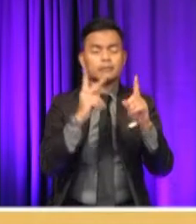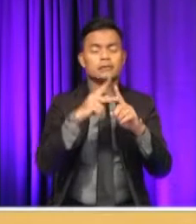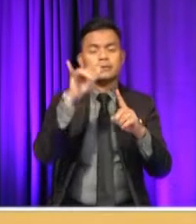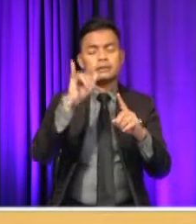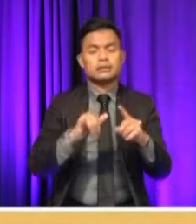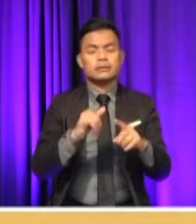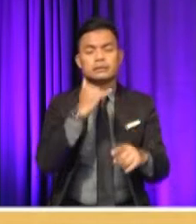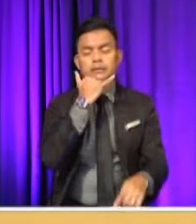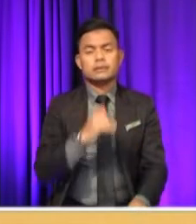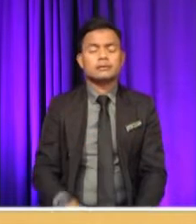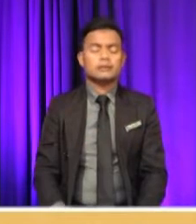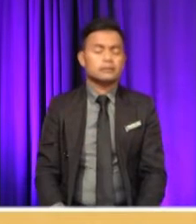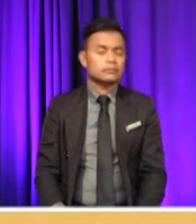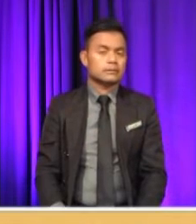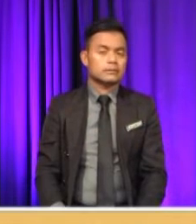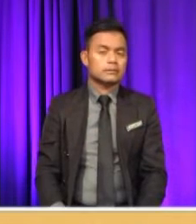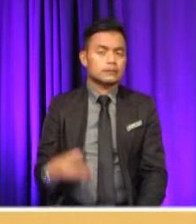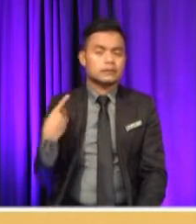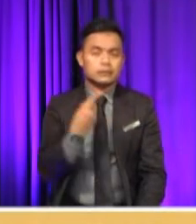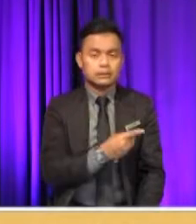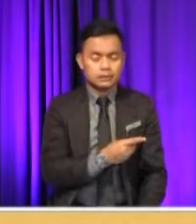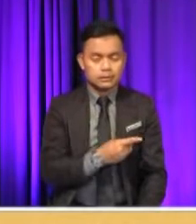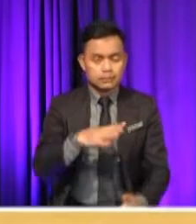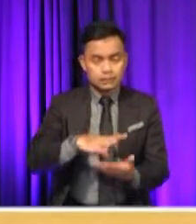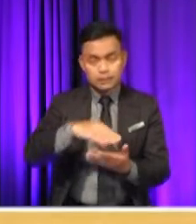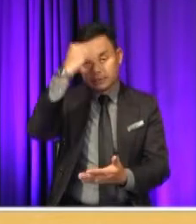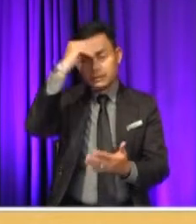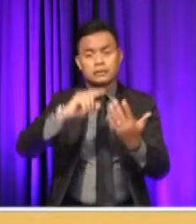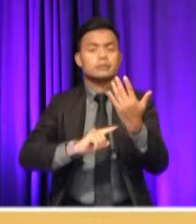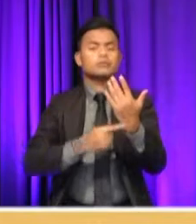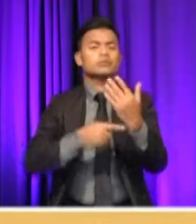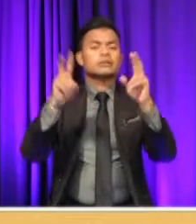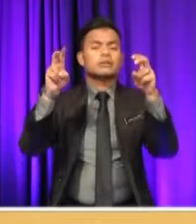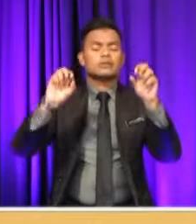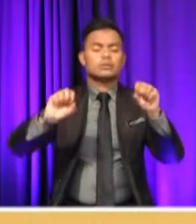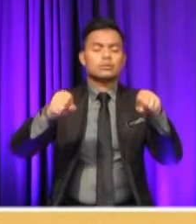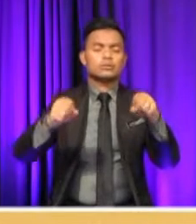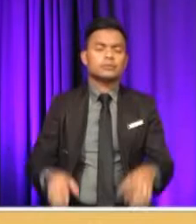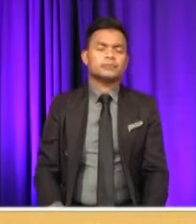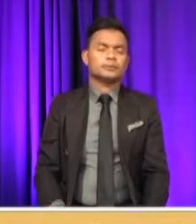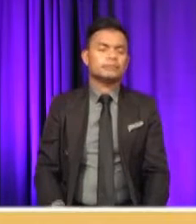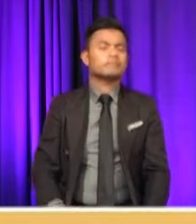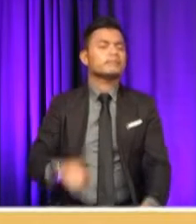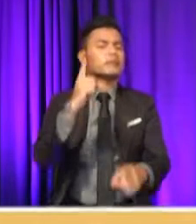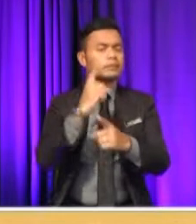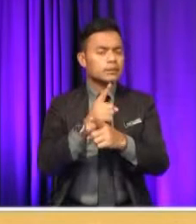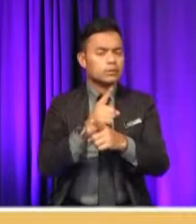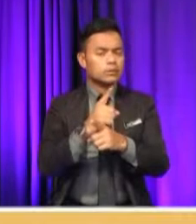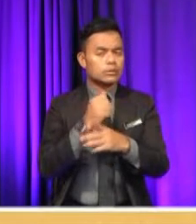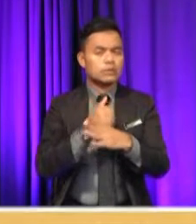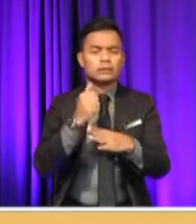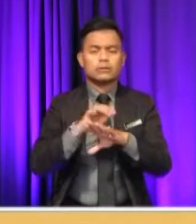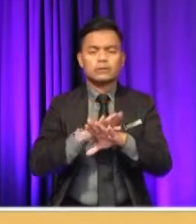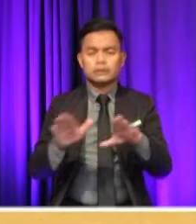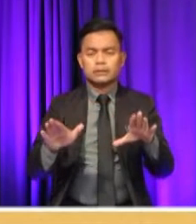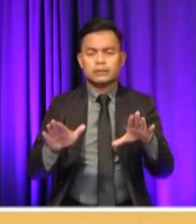terus. Patah balik rajuk motor tadi. Okey, dia betul tak motor arus terus ni menggunakan bekalan